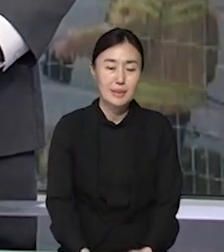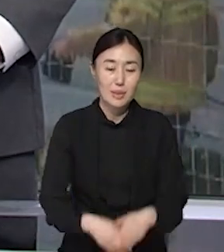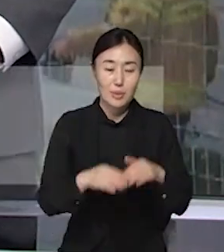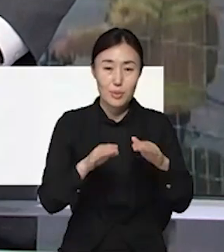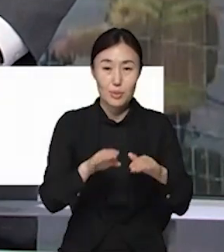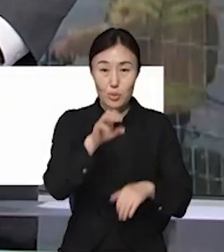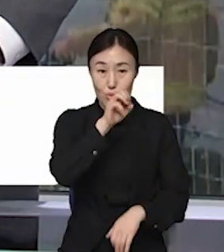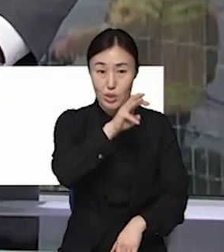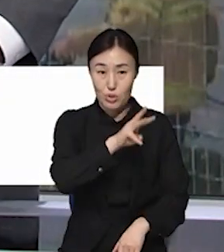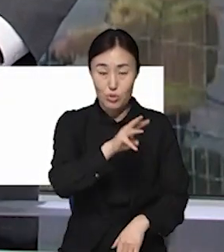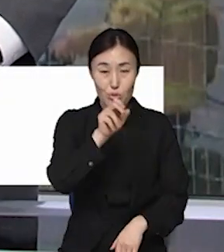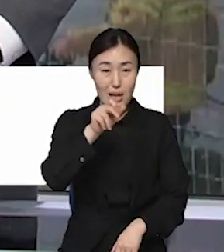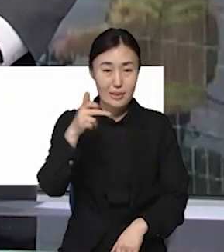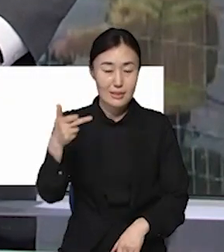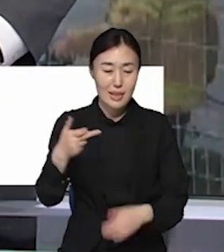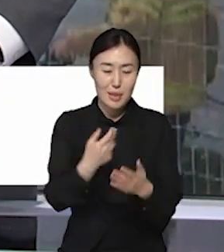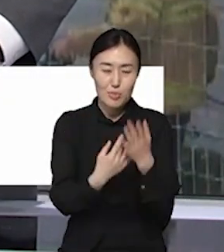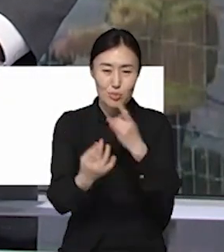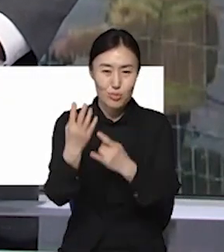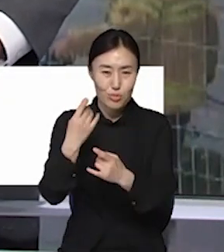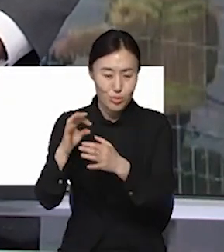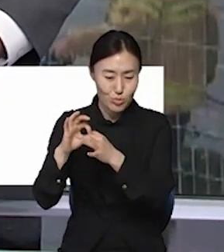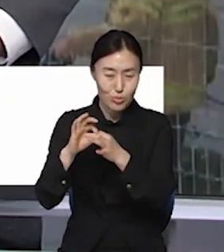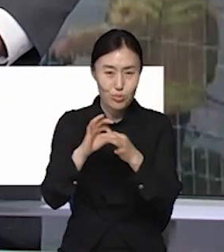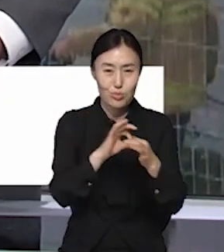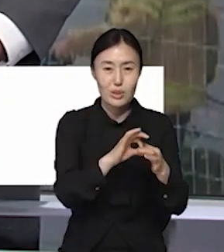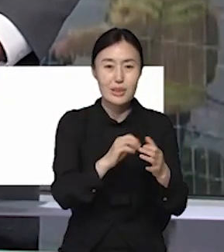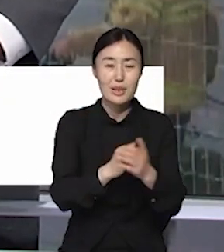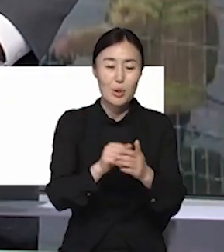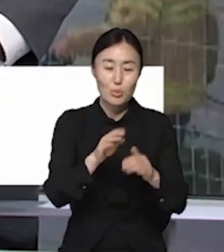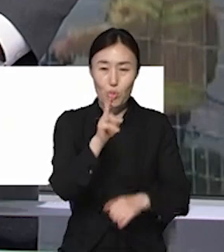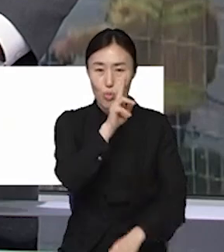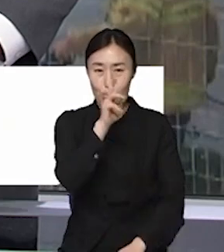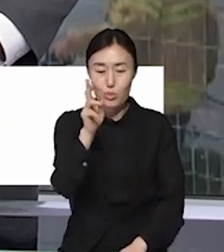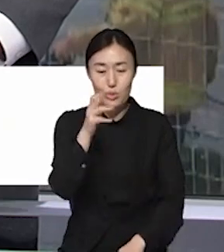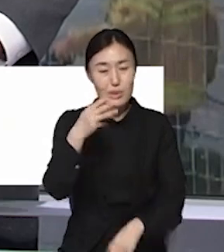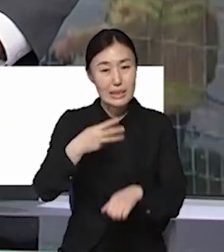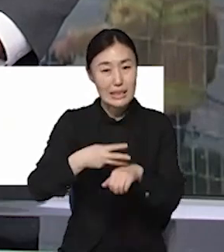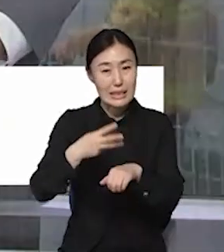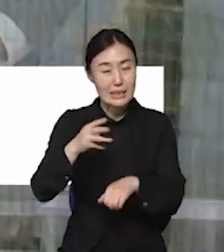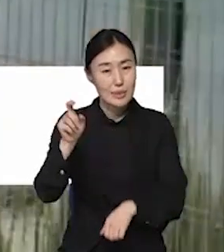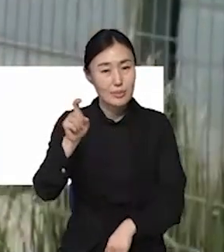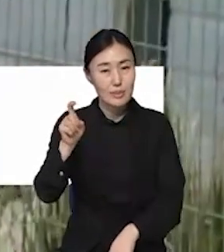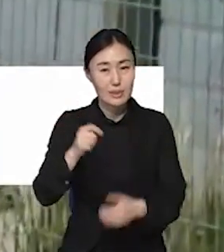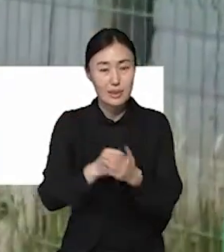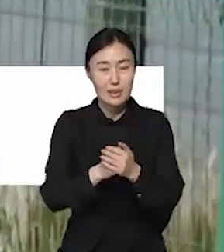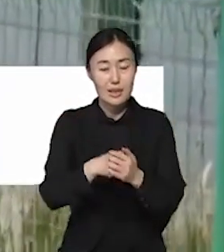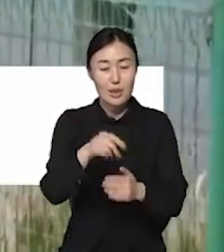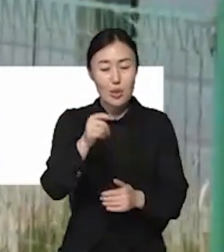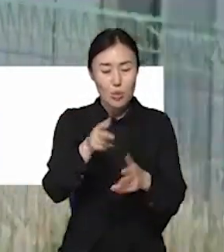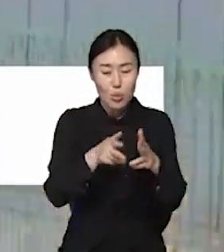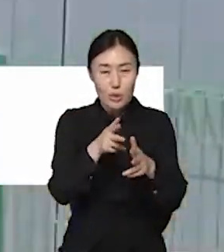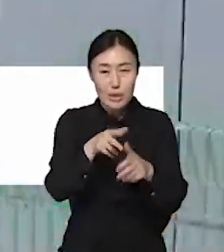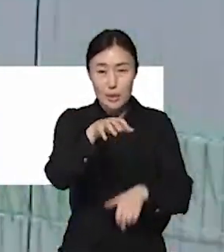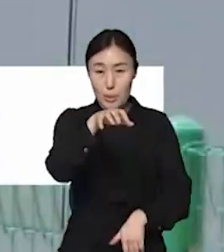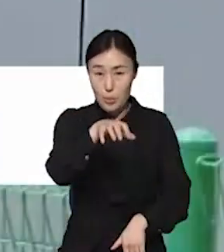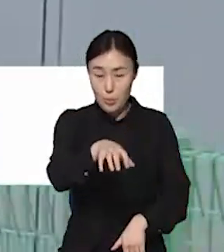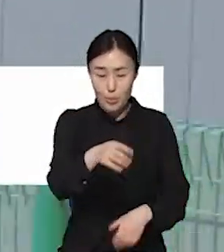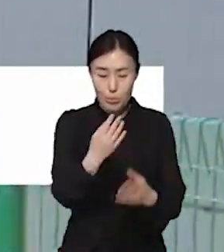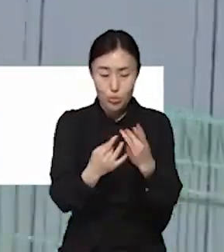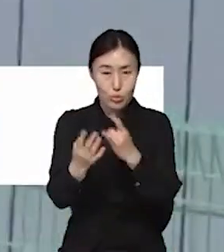오늘 광주광역시 광산구에서 화재가 잇따랐습니다. 오늘 오후 3시 10분쯤 광주시 삼거동의 한 공장 부지에서 불이